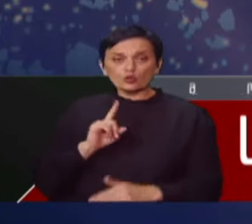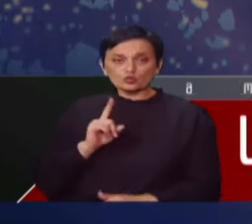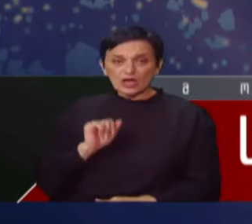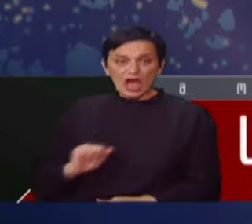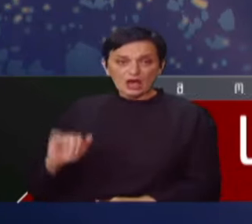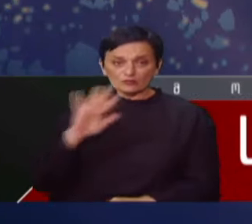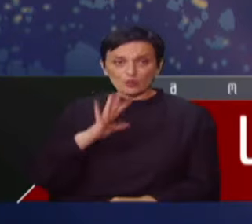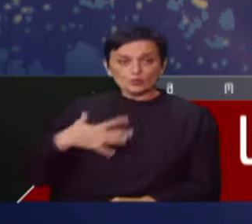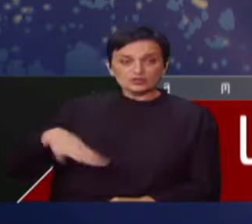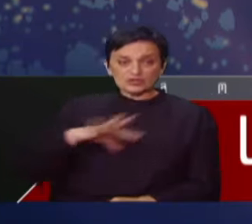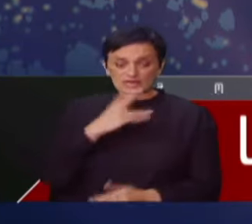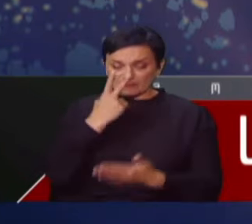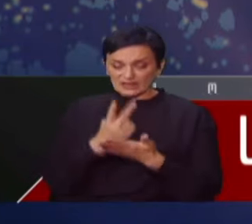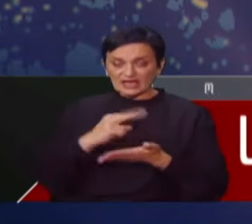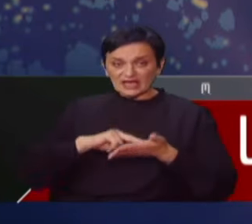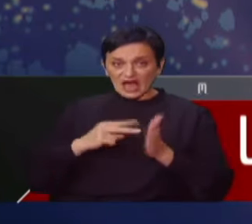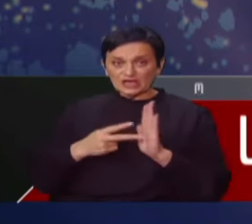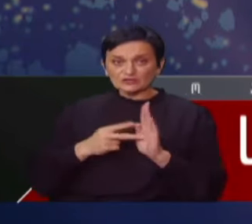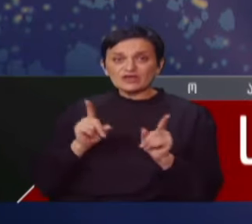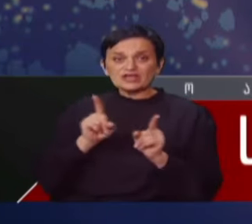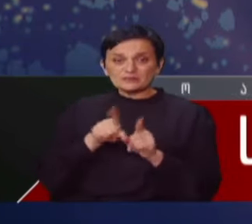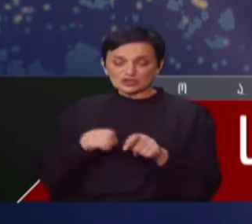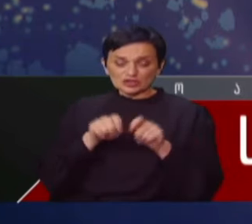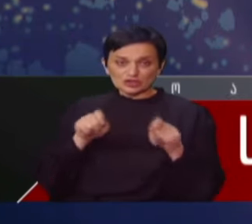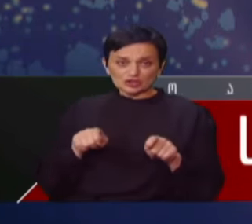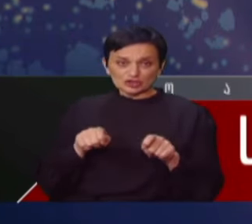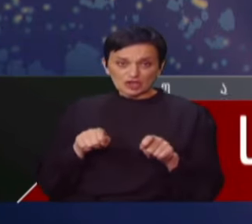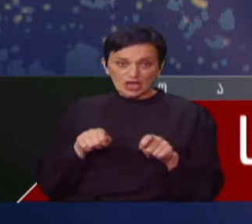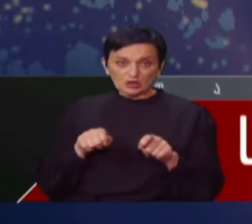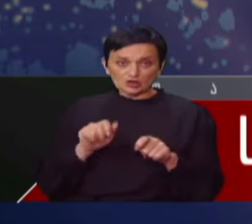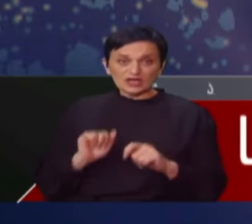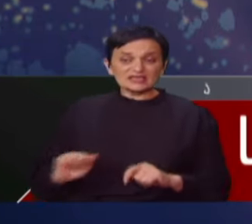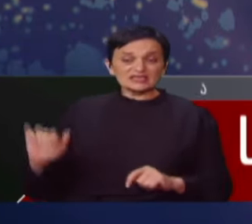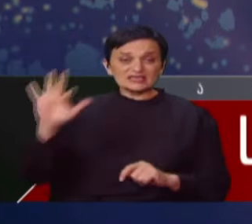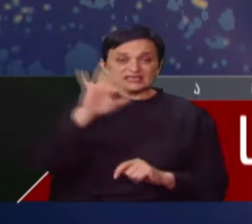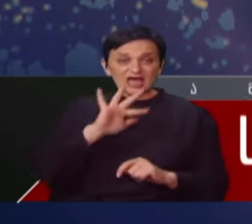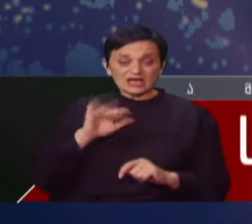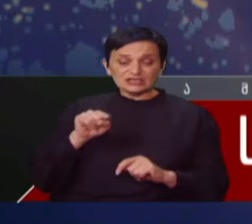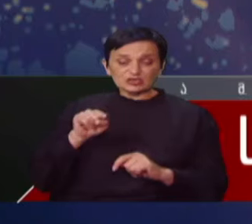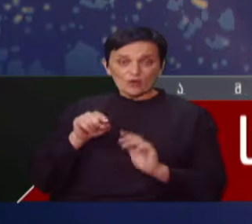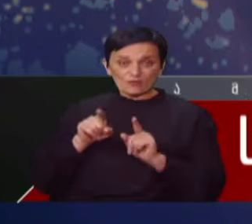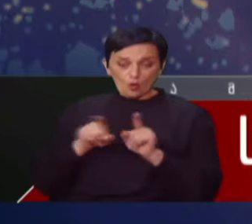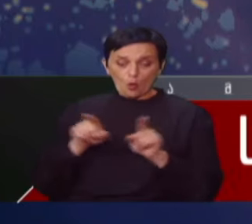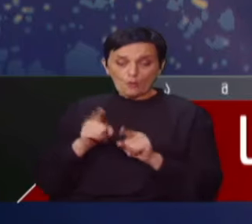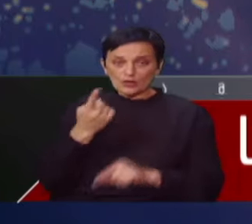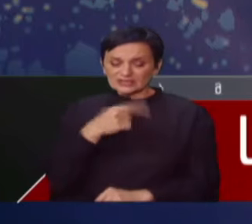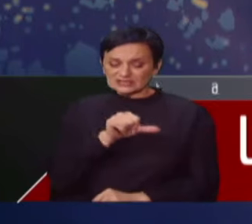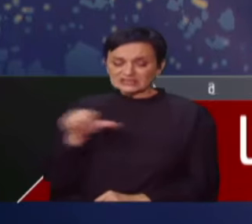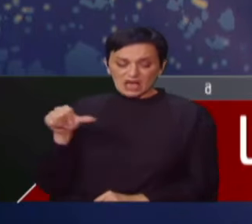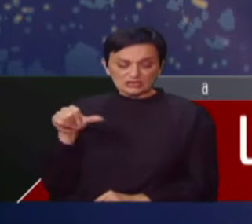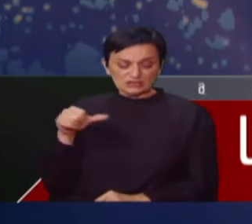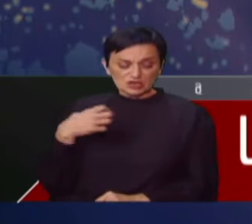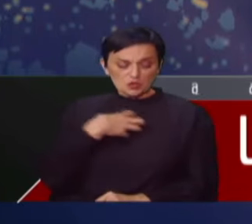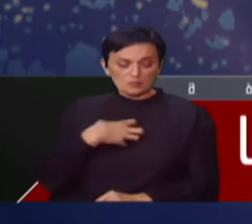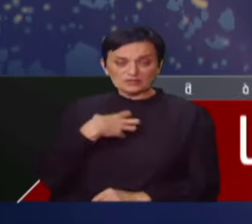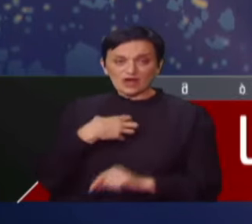ევროპული საქართველოს ხედვა იმ ტიპის სიმძიმის ცენტრის შექმნის პროდასალურ ოპოზიციაში, რომელიც ცალსახად